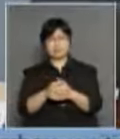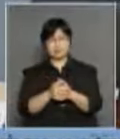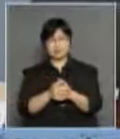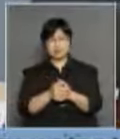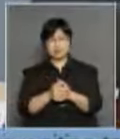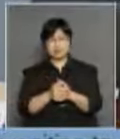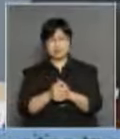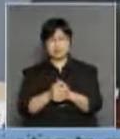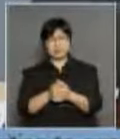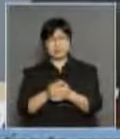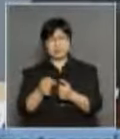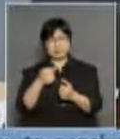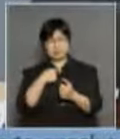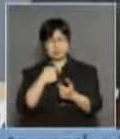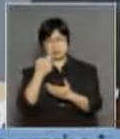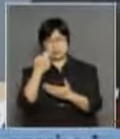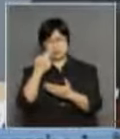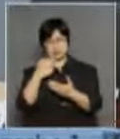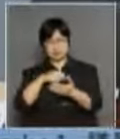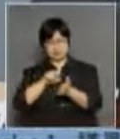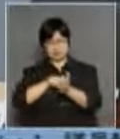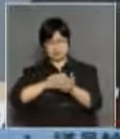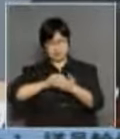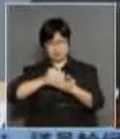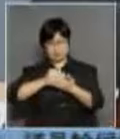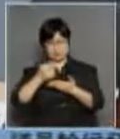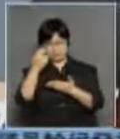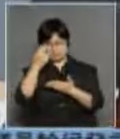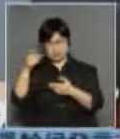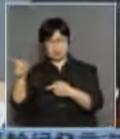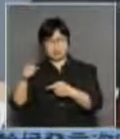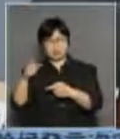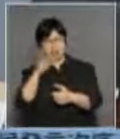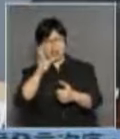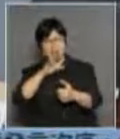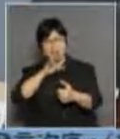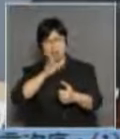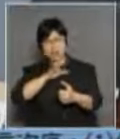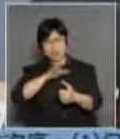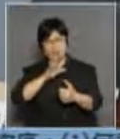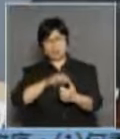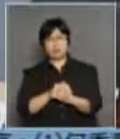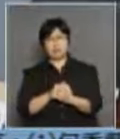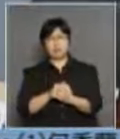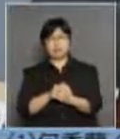是要資產審查，即是黃國興鬧到爆的。